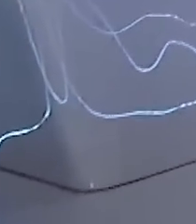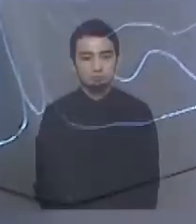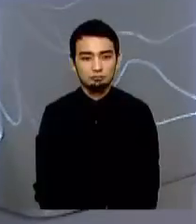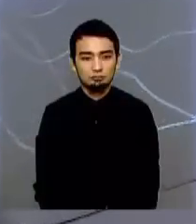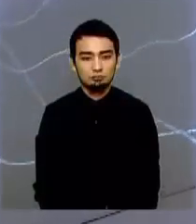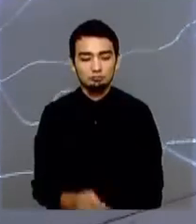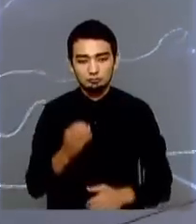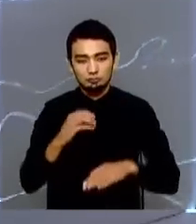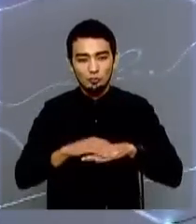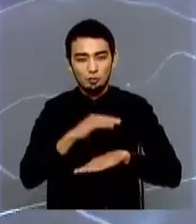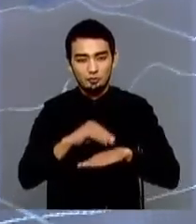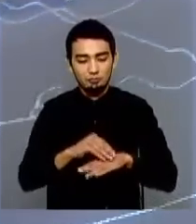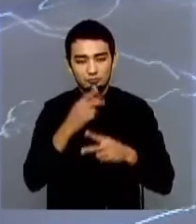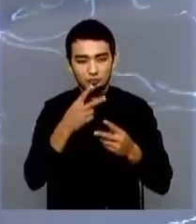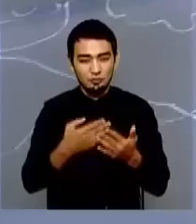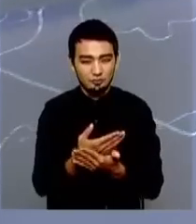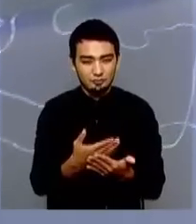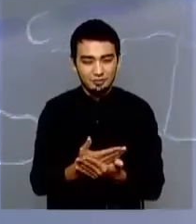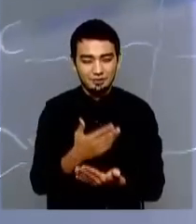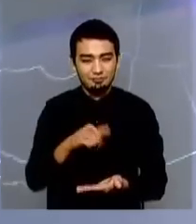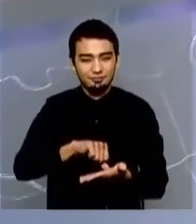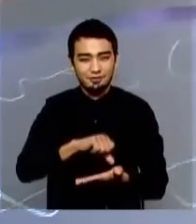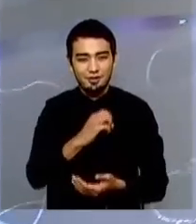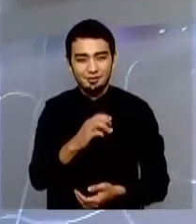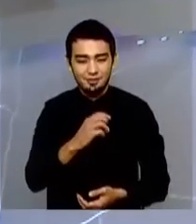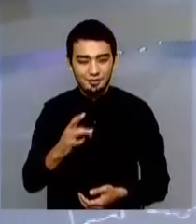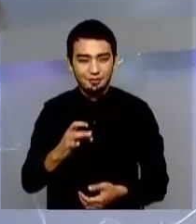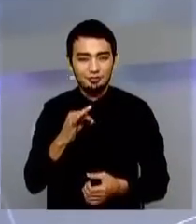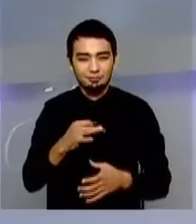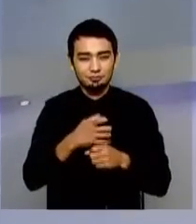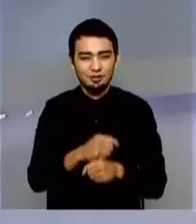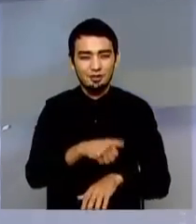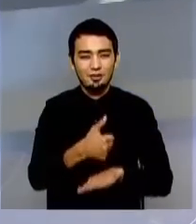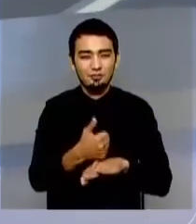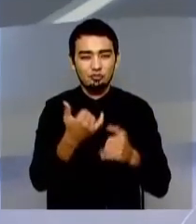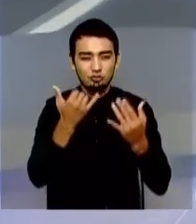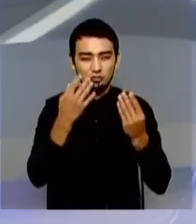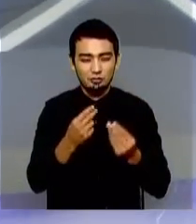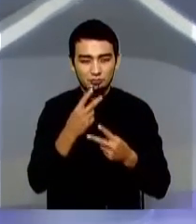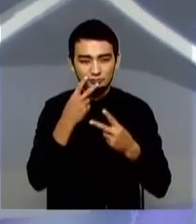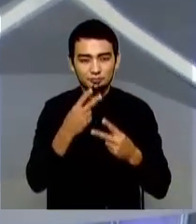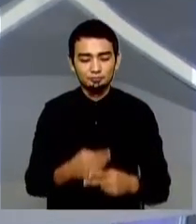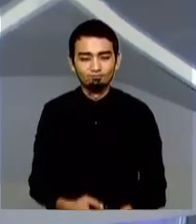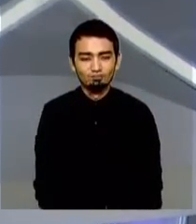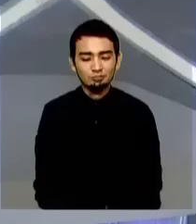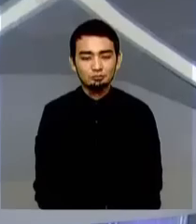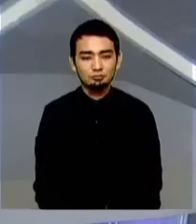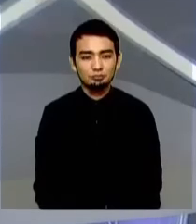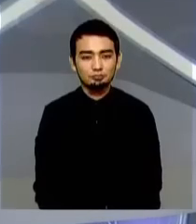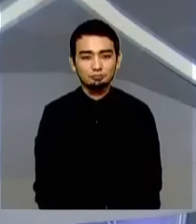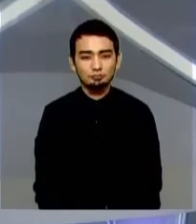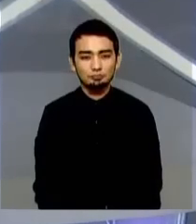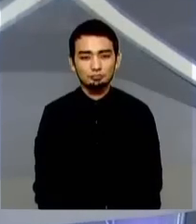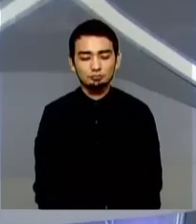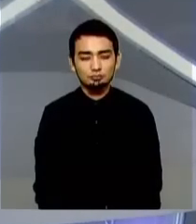Еще раз добрый вечер. Вы смотрите новости Информбюро в студии Аскар Миндыбаев и коротко о главных событиях уходящего дня.